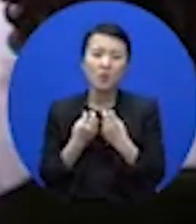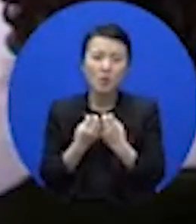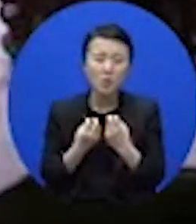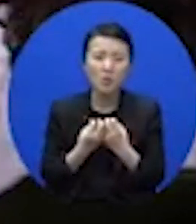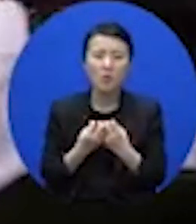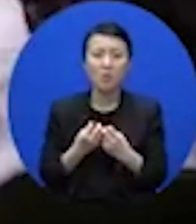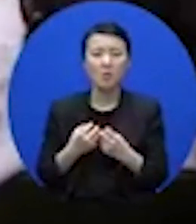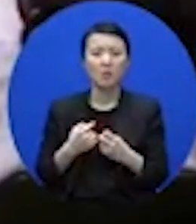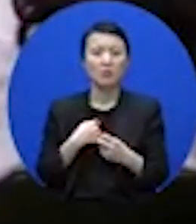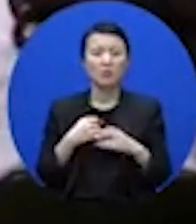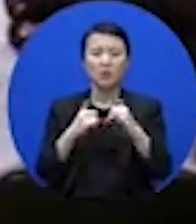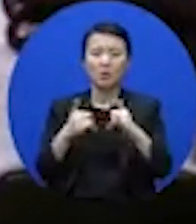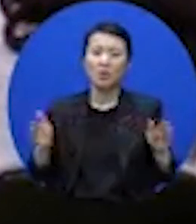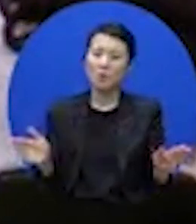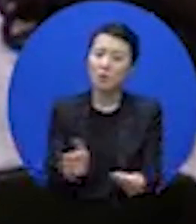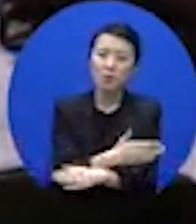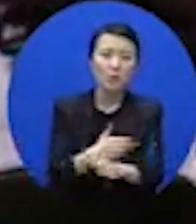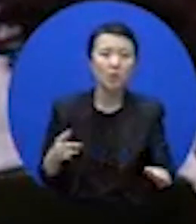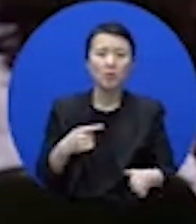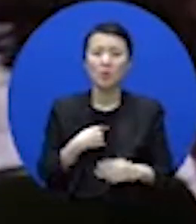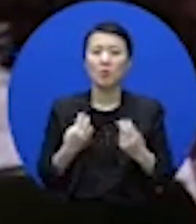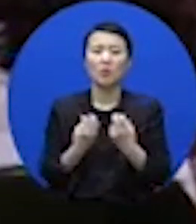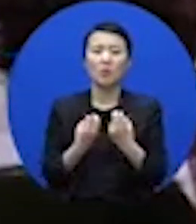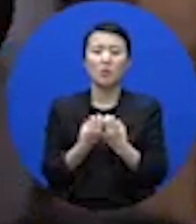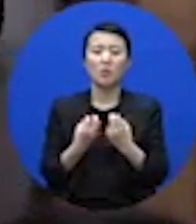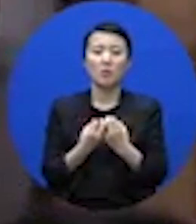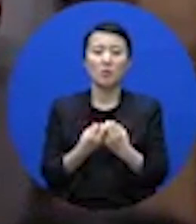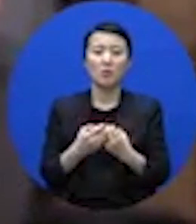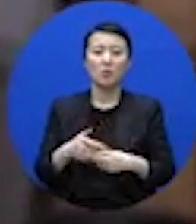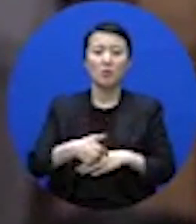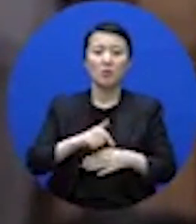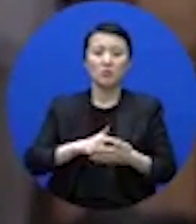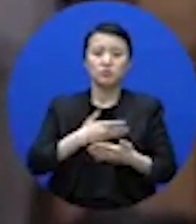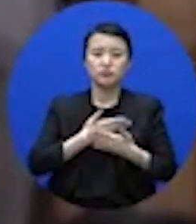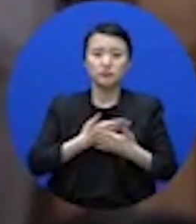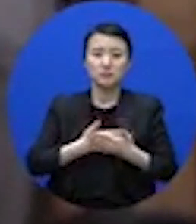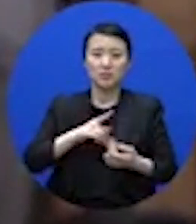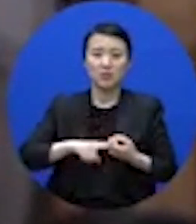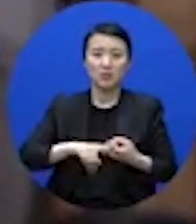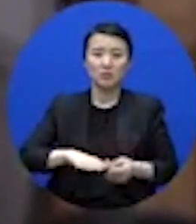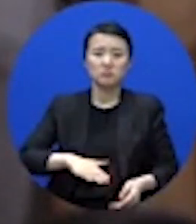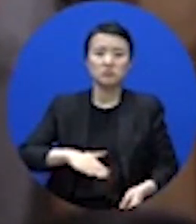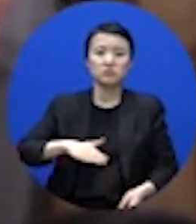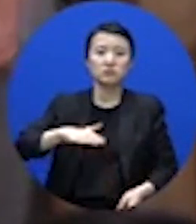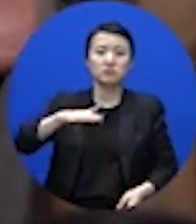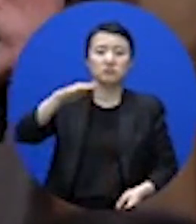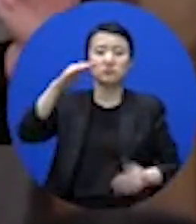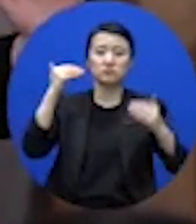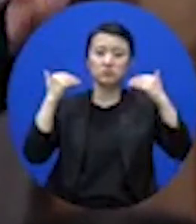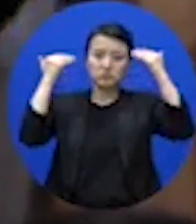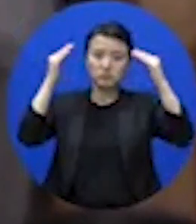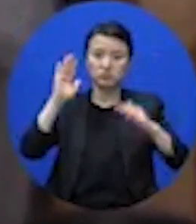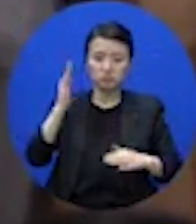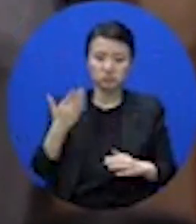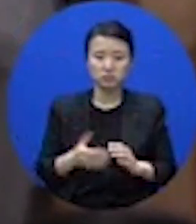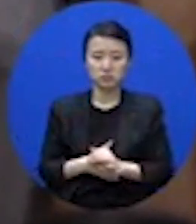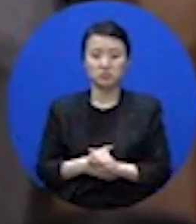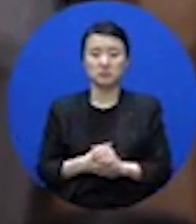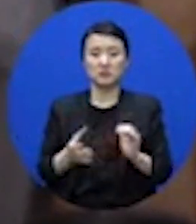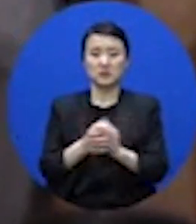살아가지? 아무도 없는데 내 주위에 이러면서 성인이 된 거예요. 그래서 친구들 둘이는 먼저 앞으로 가라고